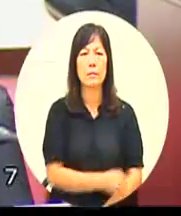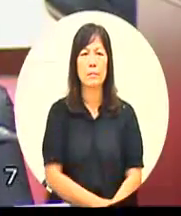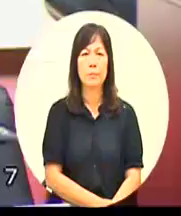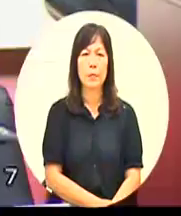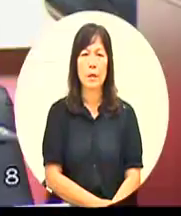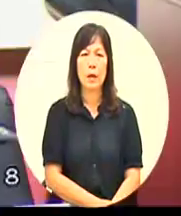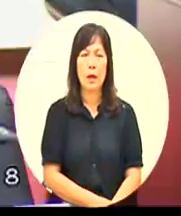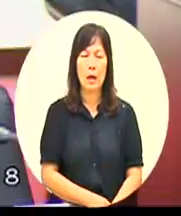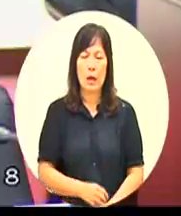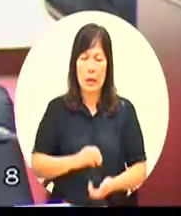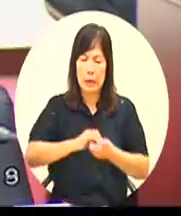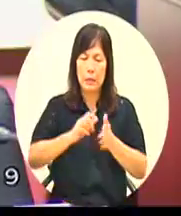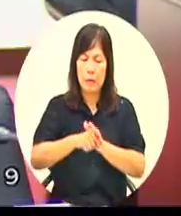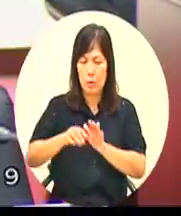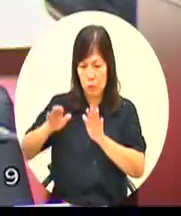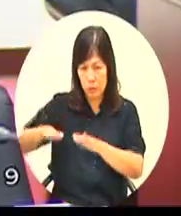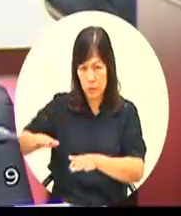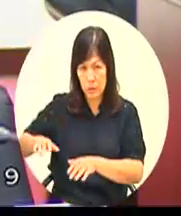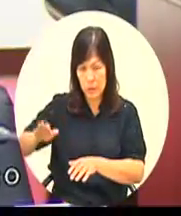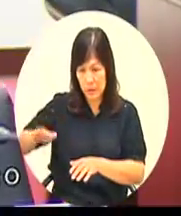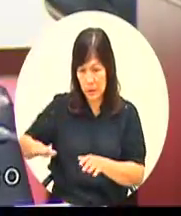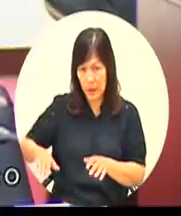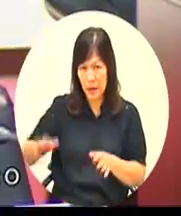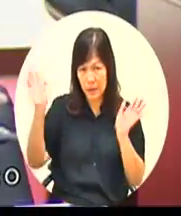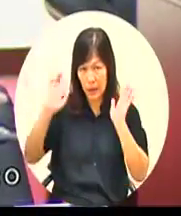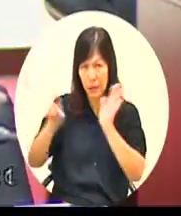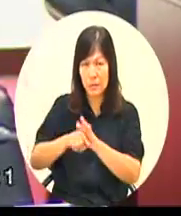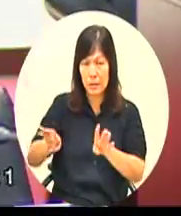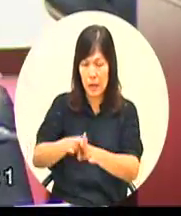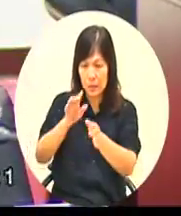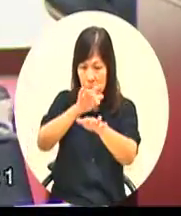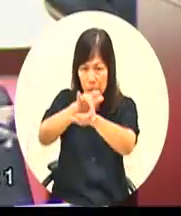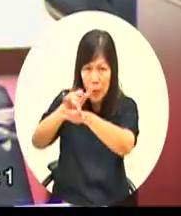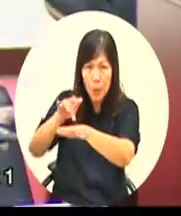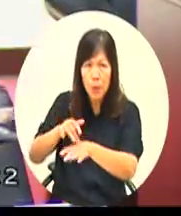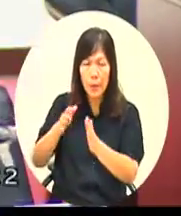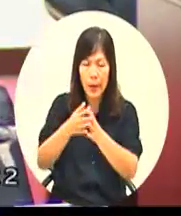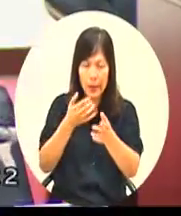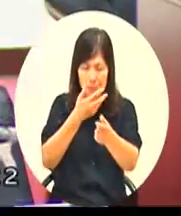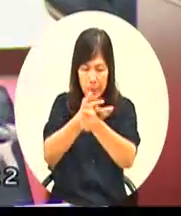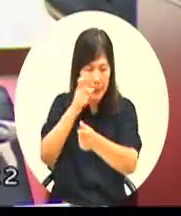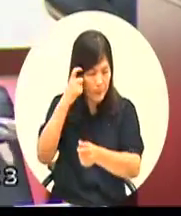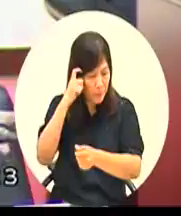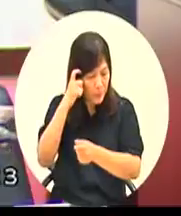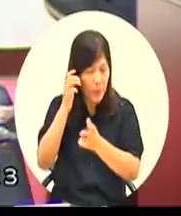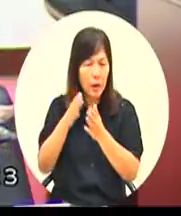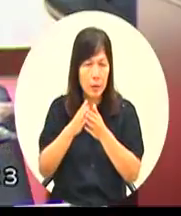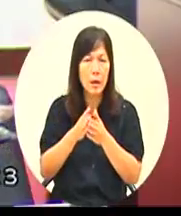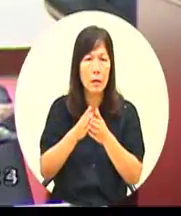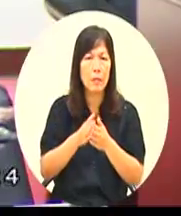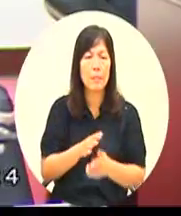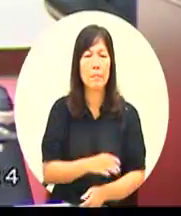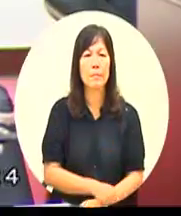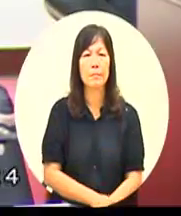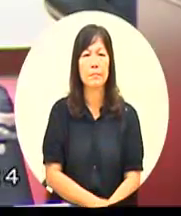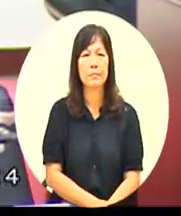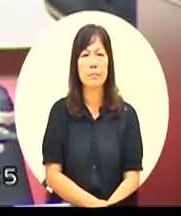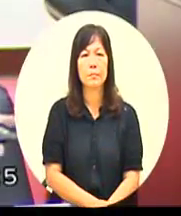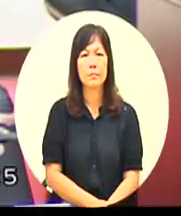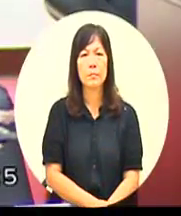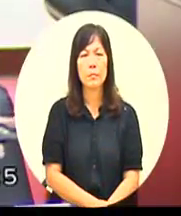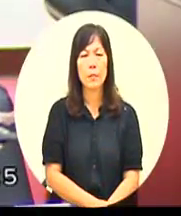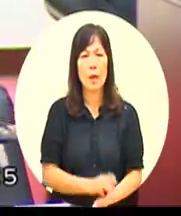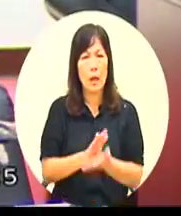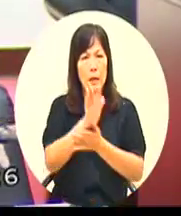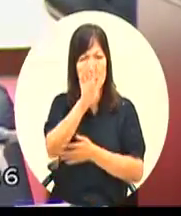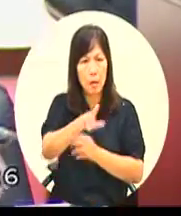要从小就要让他去接触，让他去思考到，然后能够有未